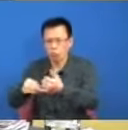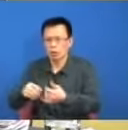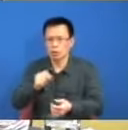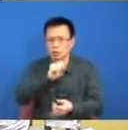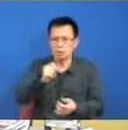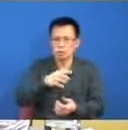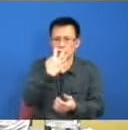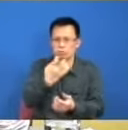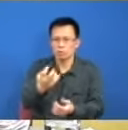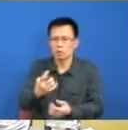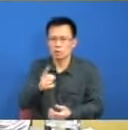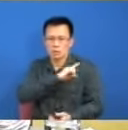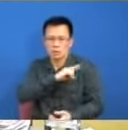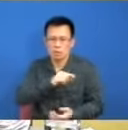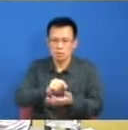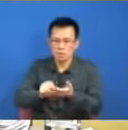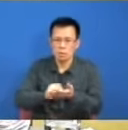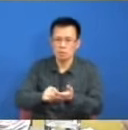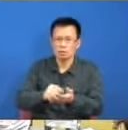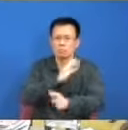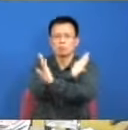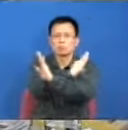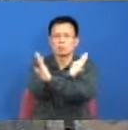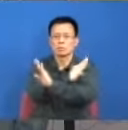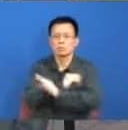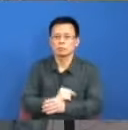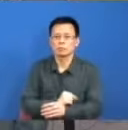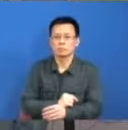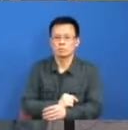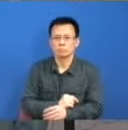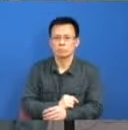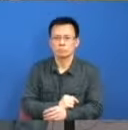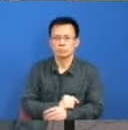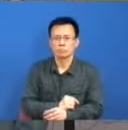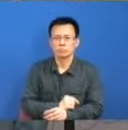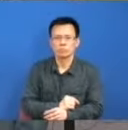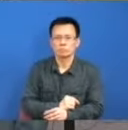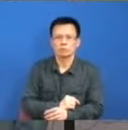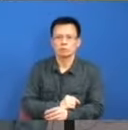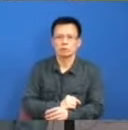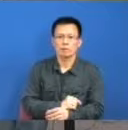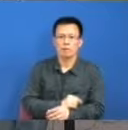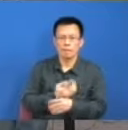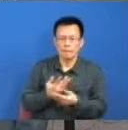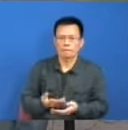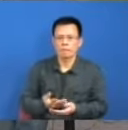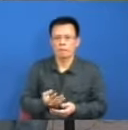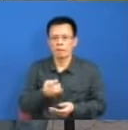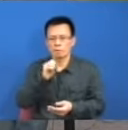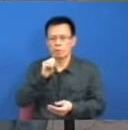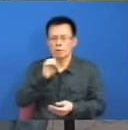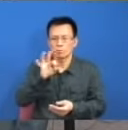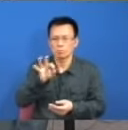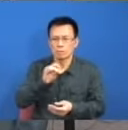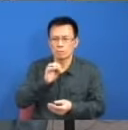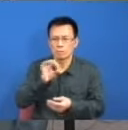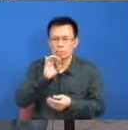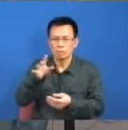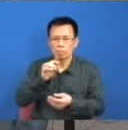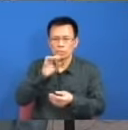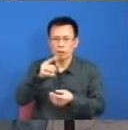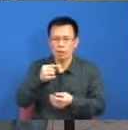己寫他又不准的 今次呢其實他們就都叫做沒有落你口供